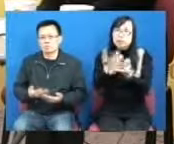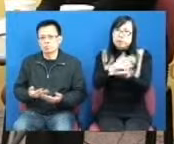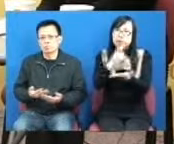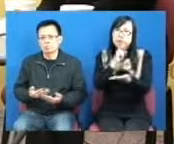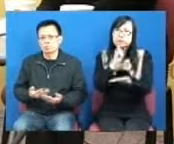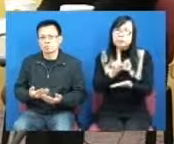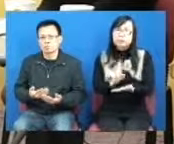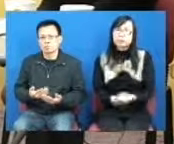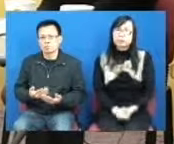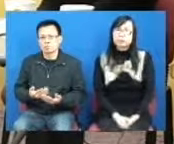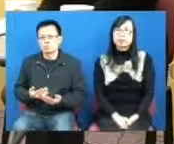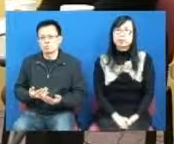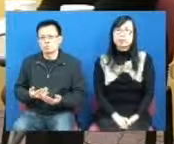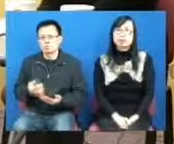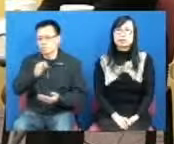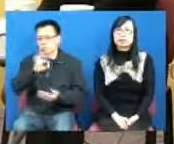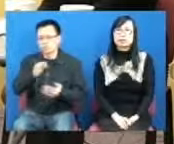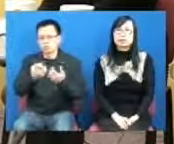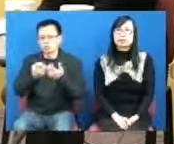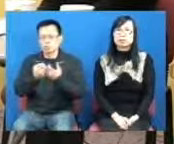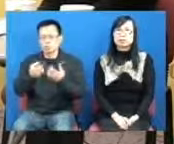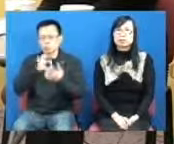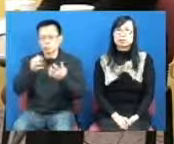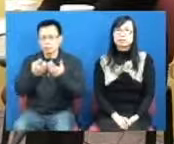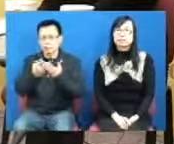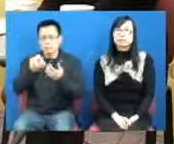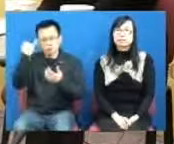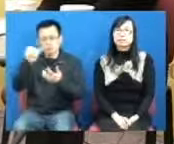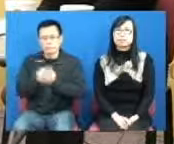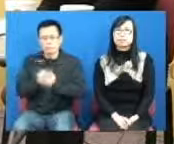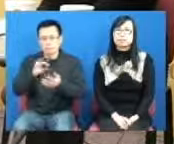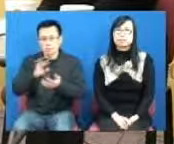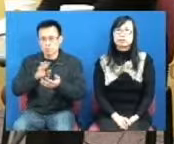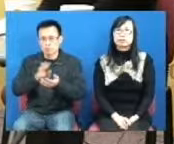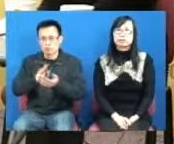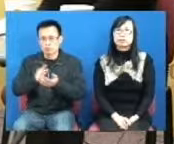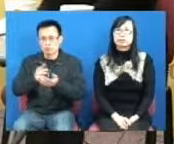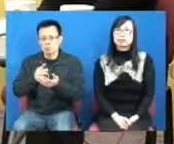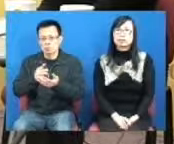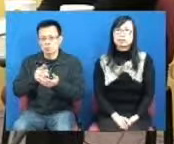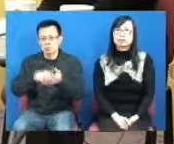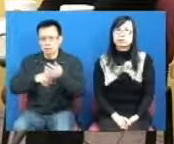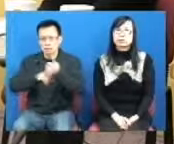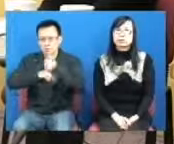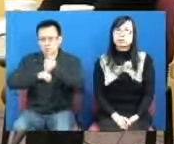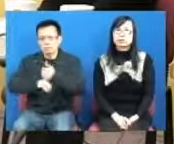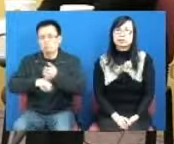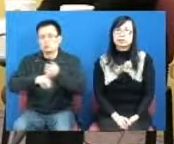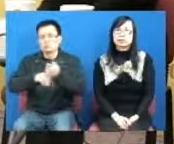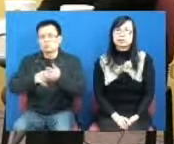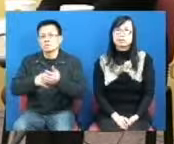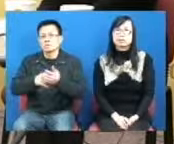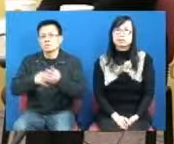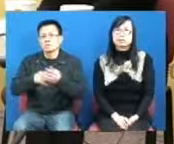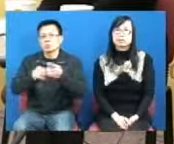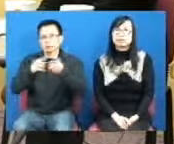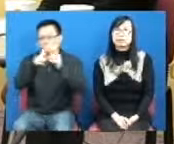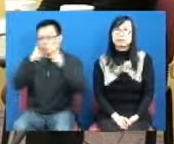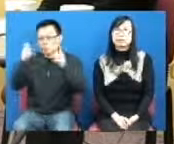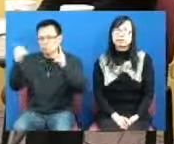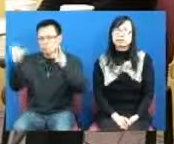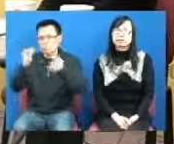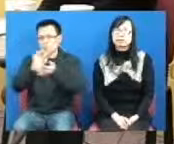我們我沒有那個數字因為這個我們拿不到那個數字但是基本上我們基本上1996年之後入